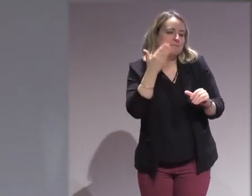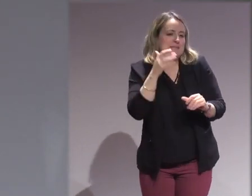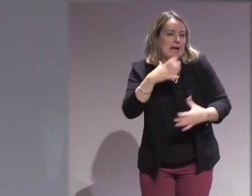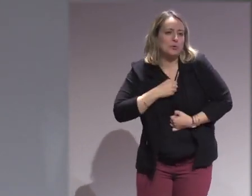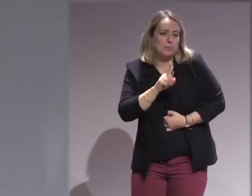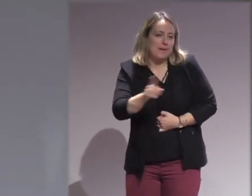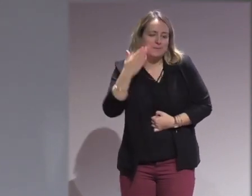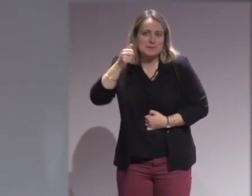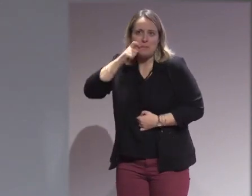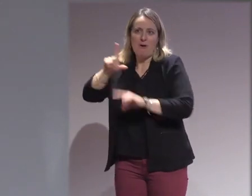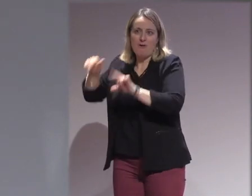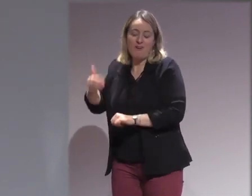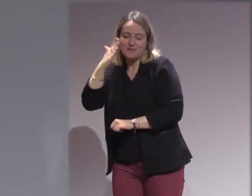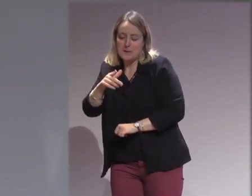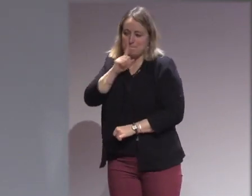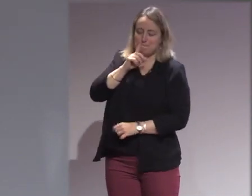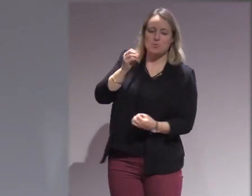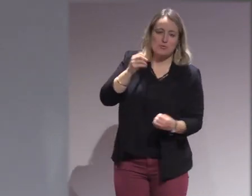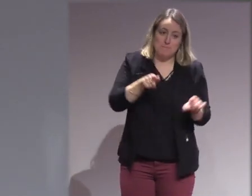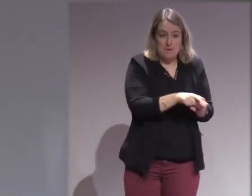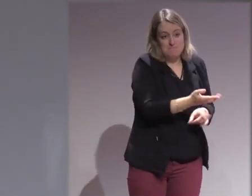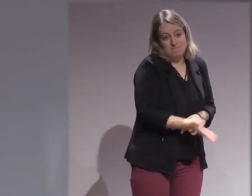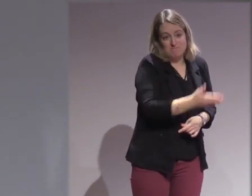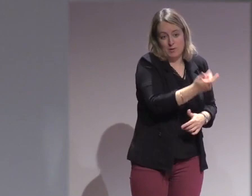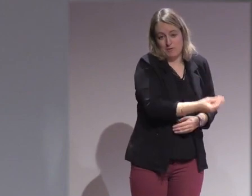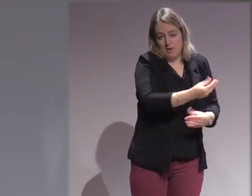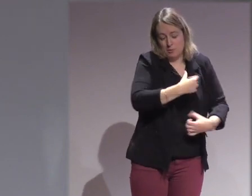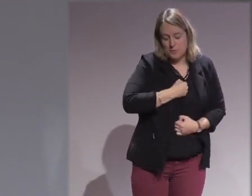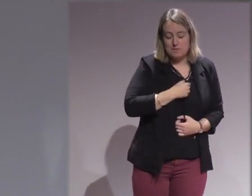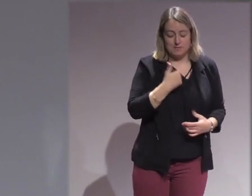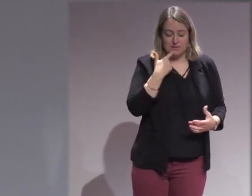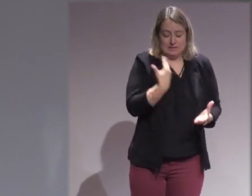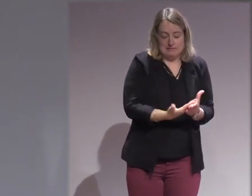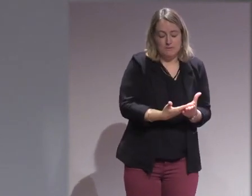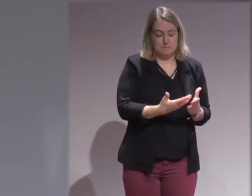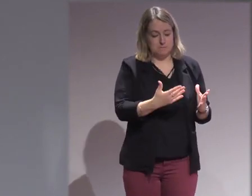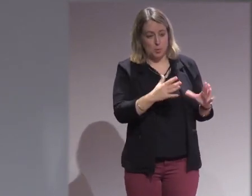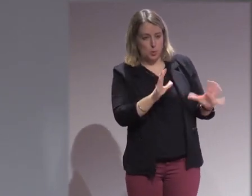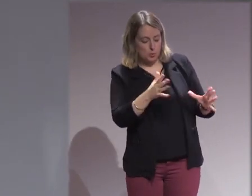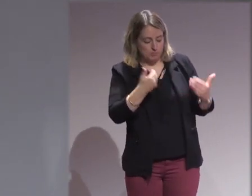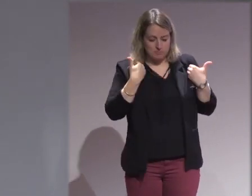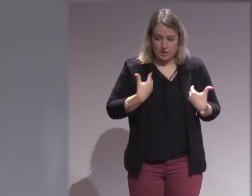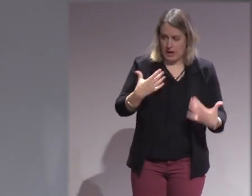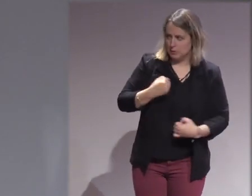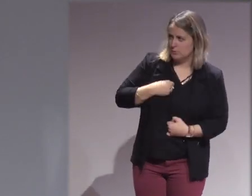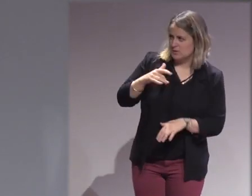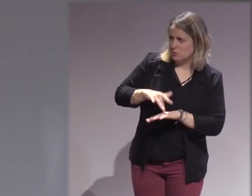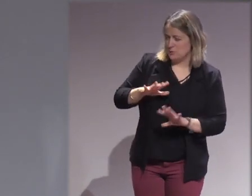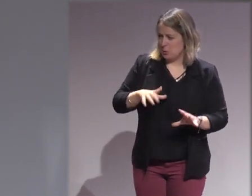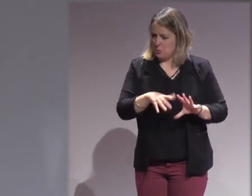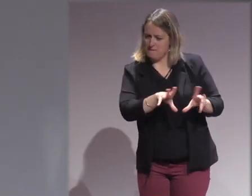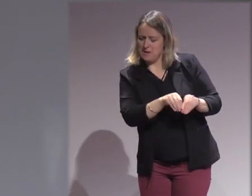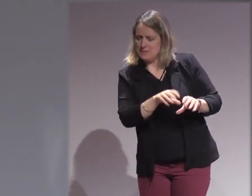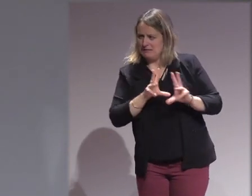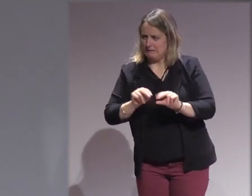que c'est pas la même chose. Bah, c'est pareil pour nous aussi. Donc du coup, l'enjeu de parler de votre adoption, de parler de votre rapport à votre famille, etc., si vous êtes